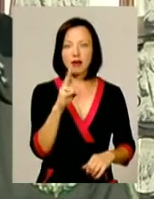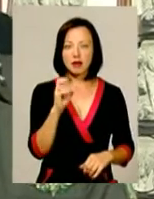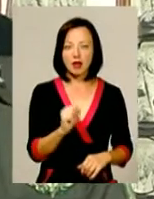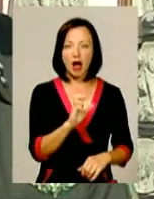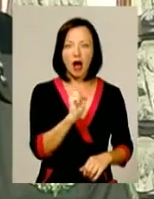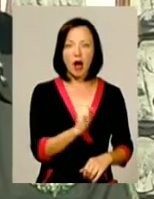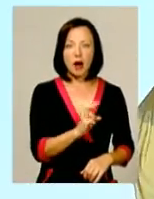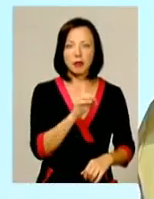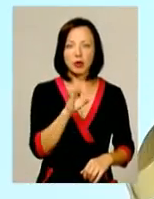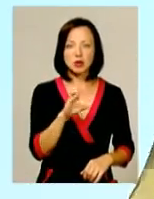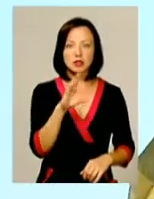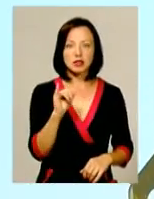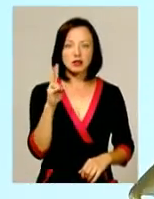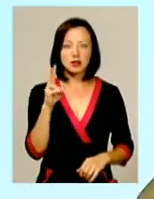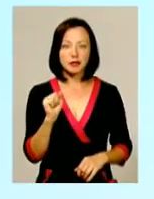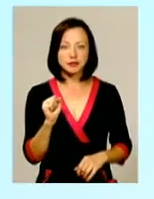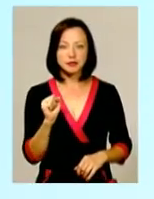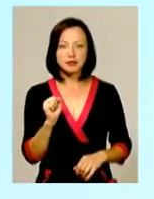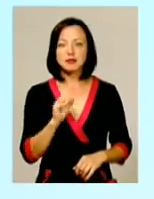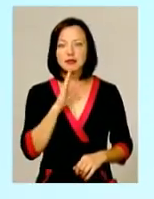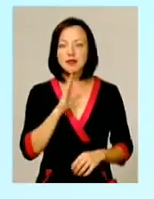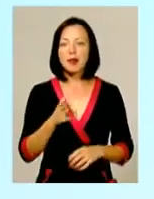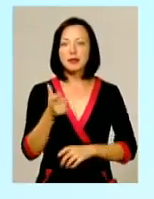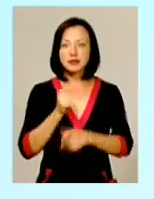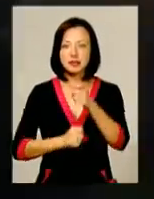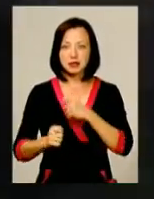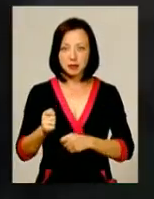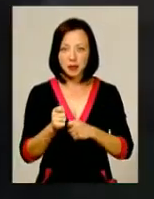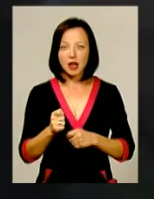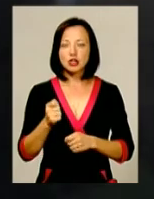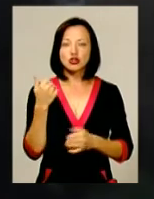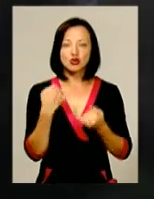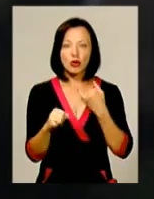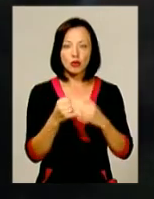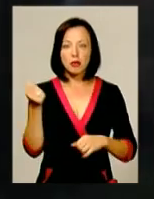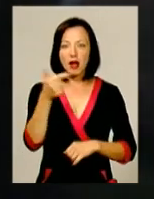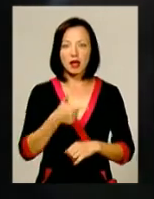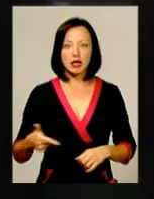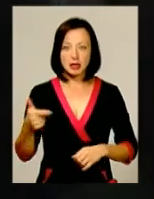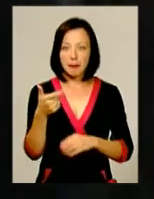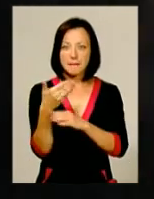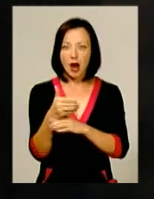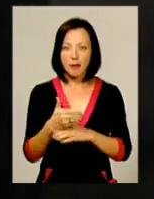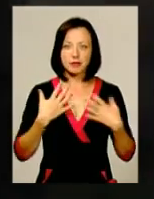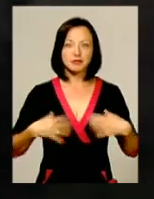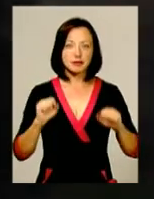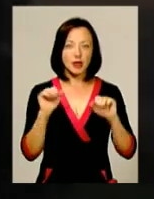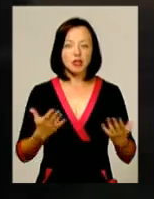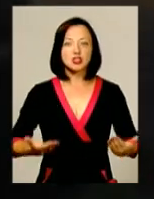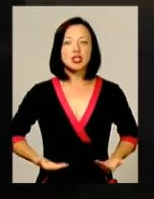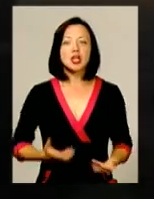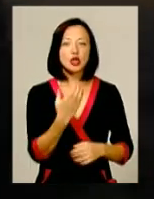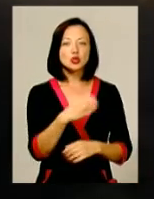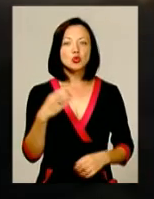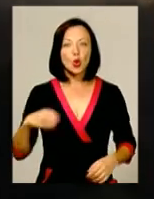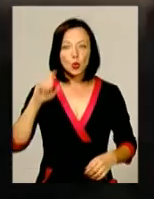батька, загиблого прикордонника Павла Дияка, підніме жовто-блакитний прапор. Той, за який вже понад 2 роки віддають своє життя сотні українських воїнів